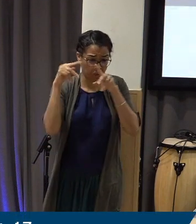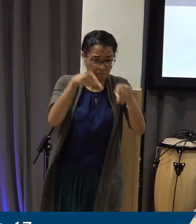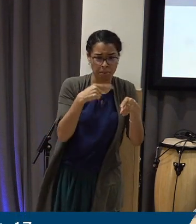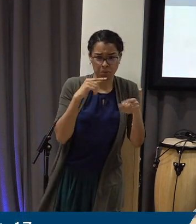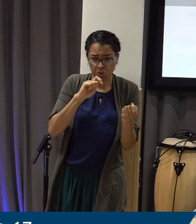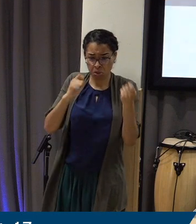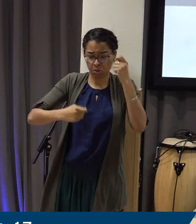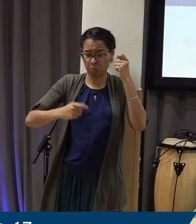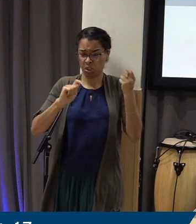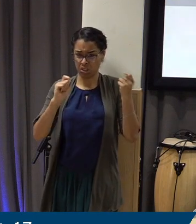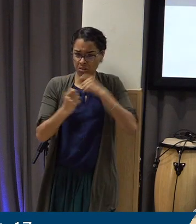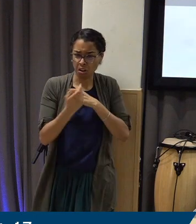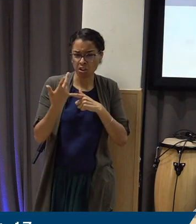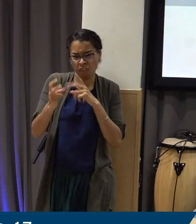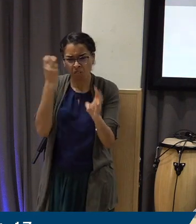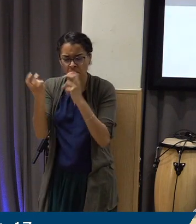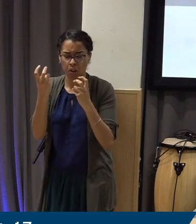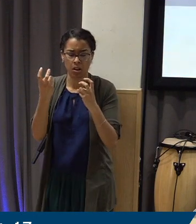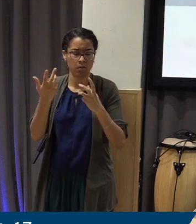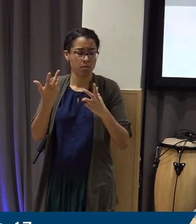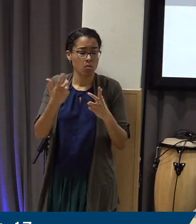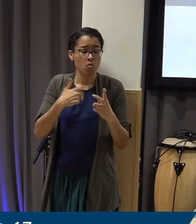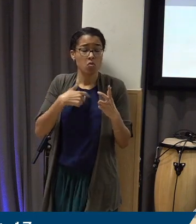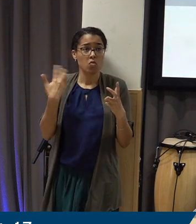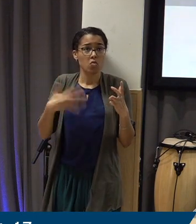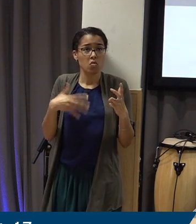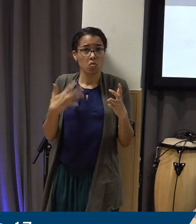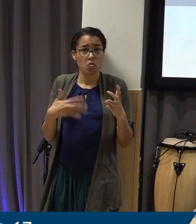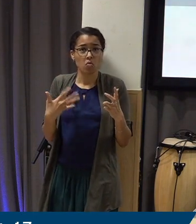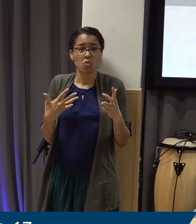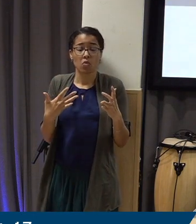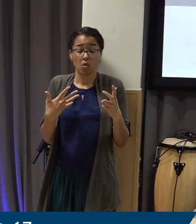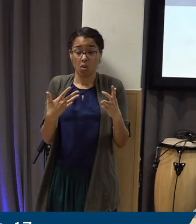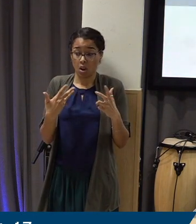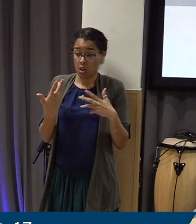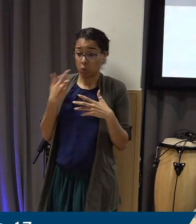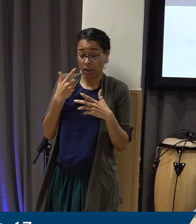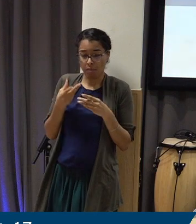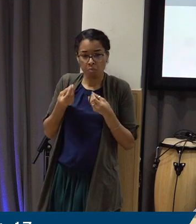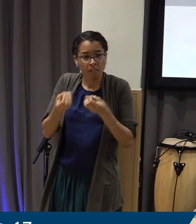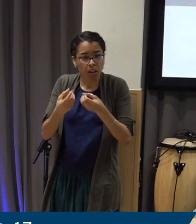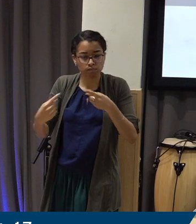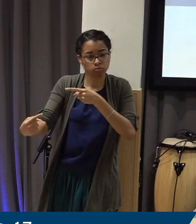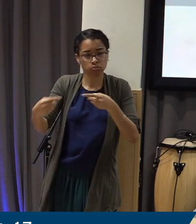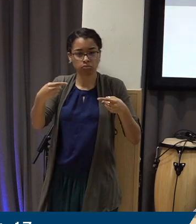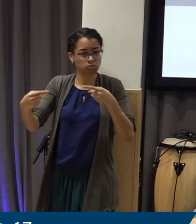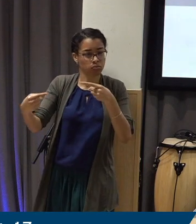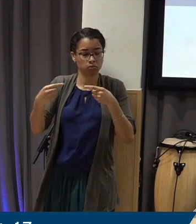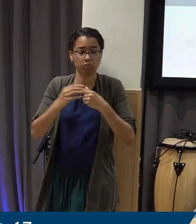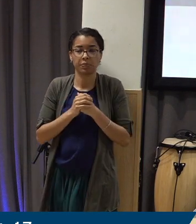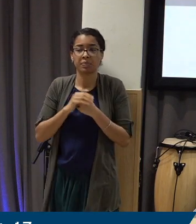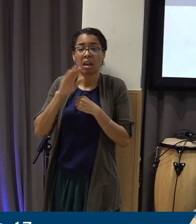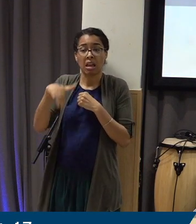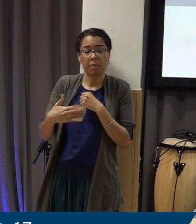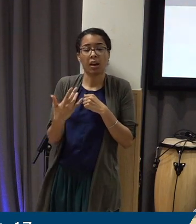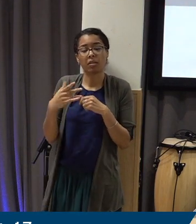voleurs. » Et donc cette purification frappe au cœur même du judaïsme et elle appelle donc le débat. Ensuite, il y a la malédiction du